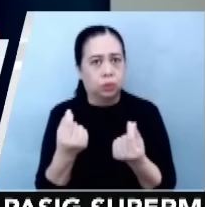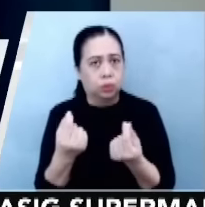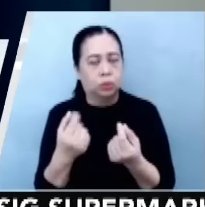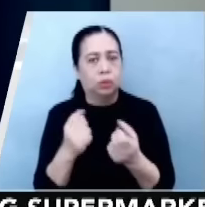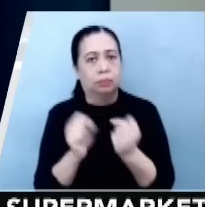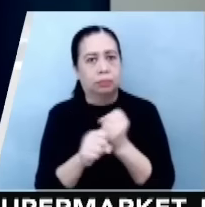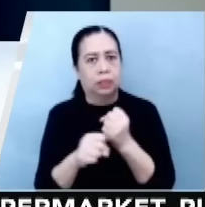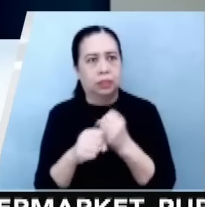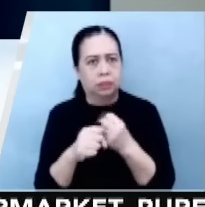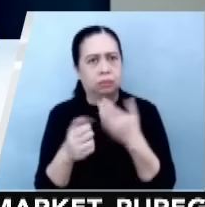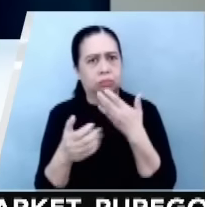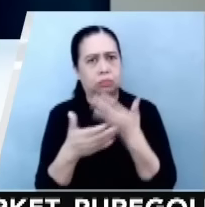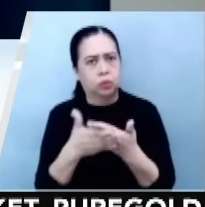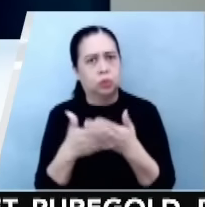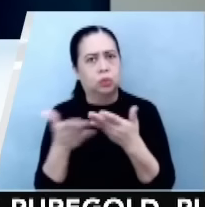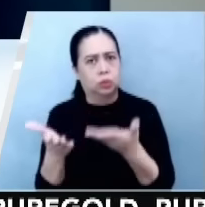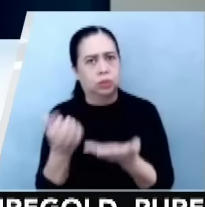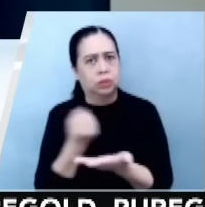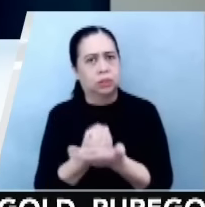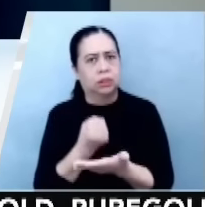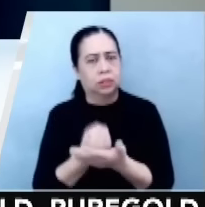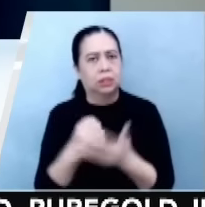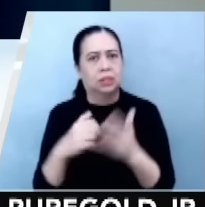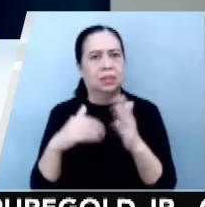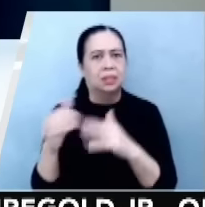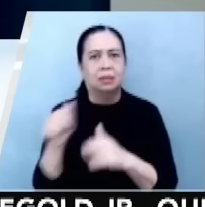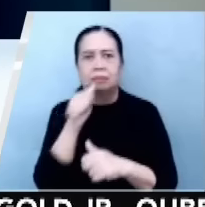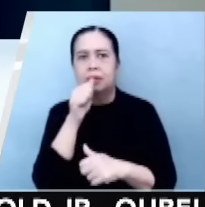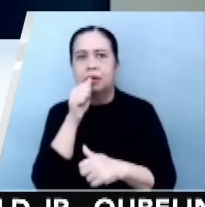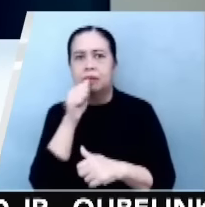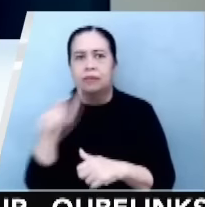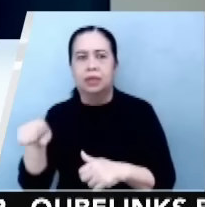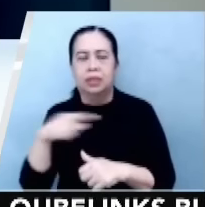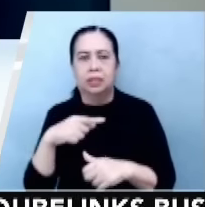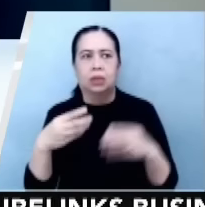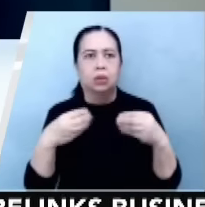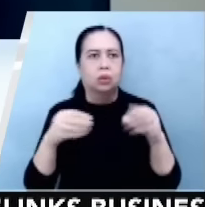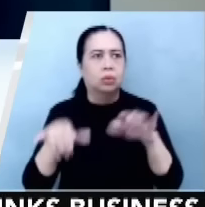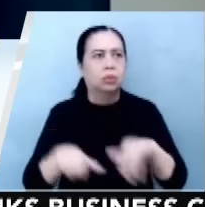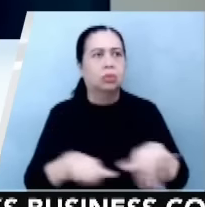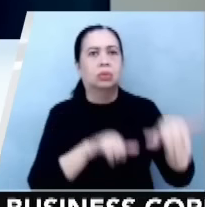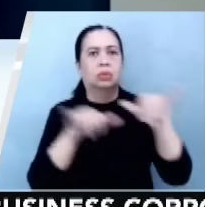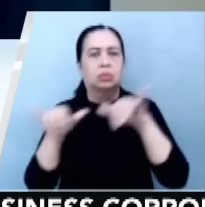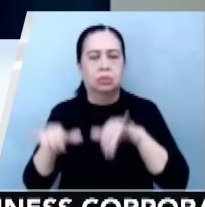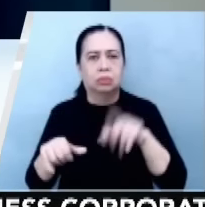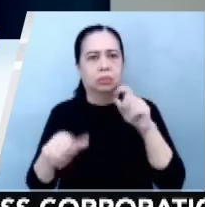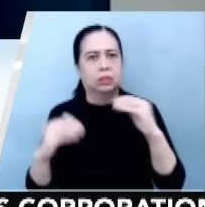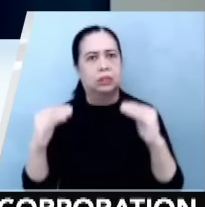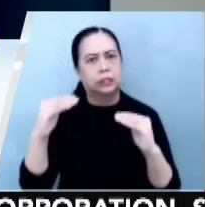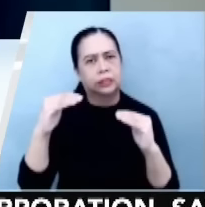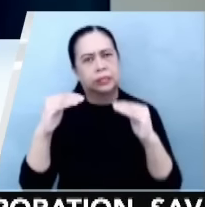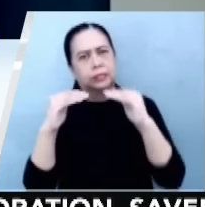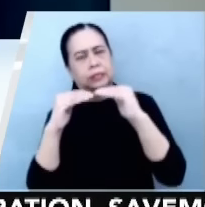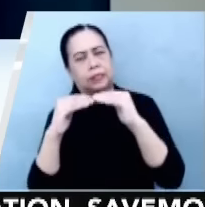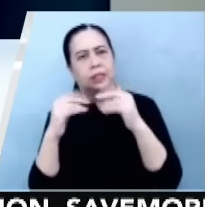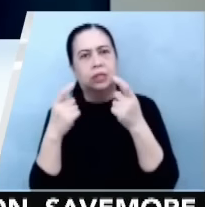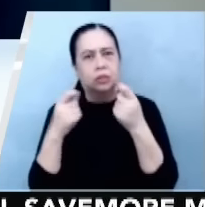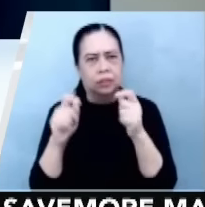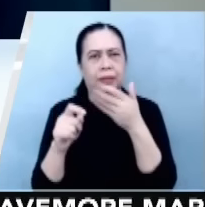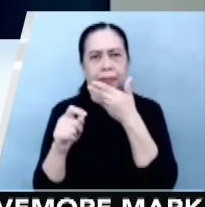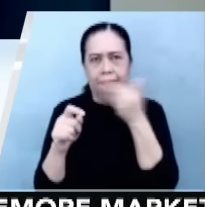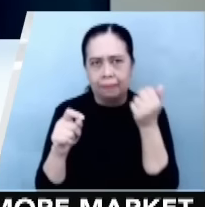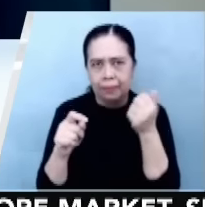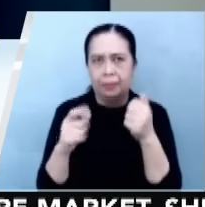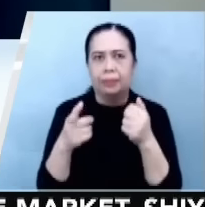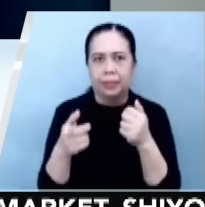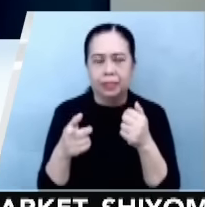competitive versus the private rates, yung market rates ng, sa private sector. So we tried our best to